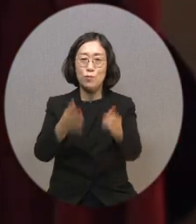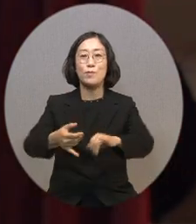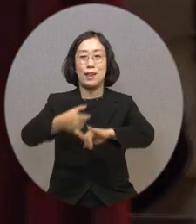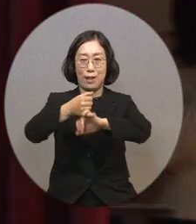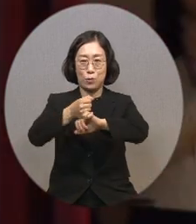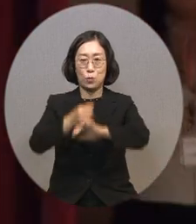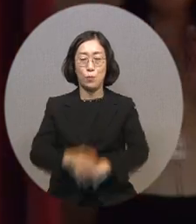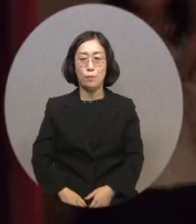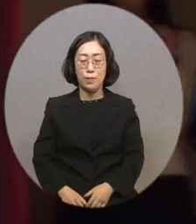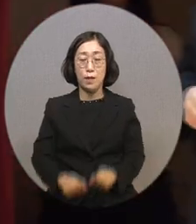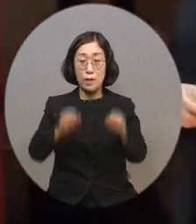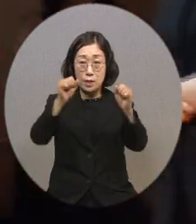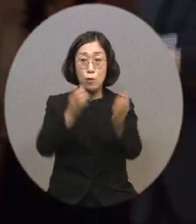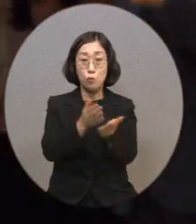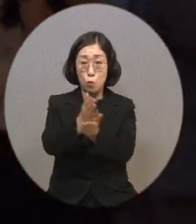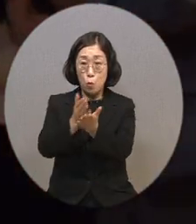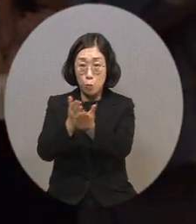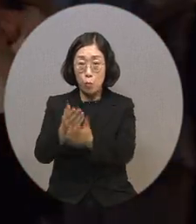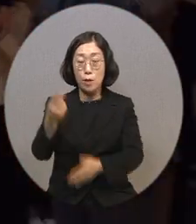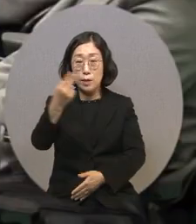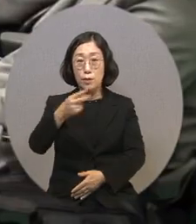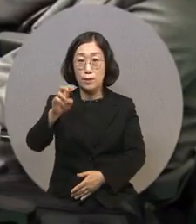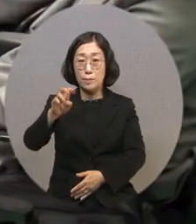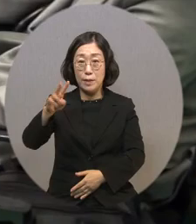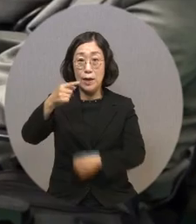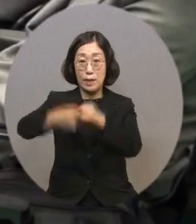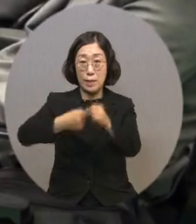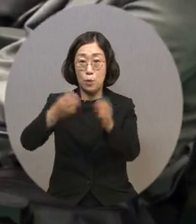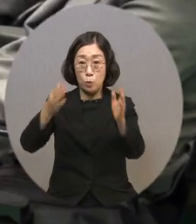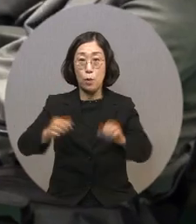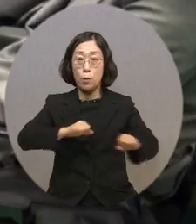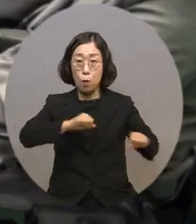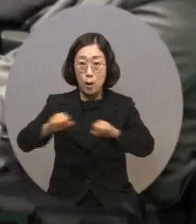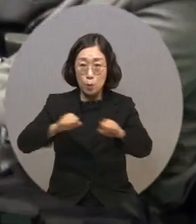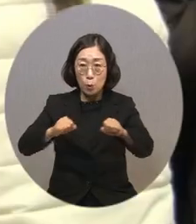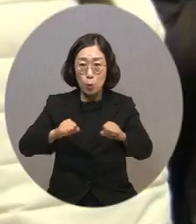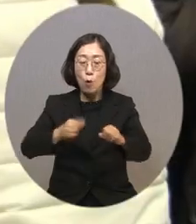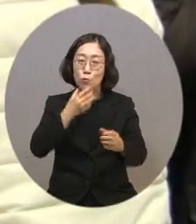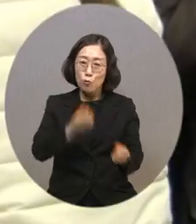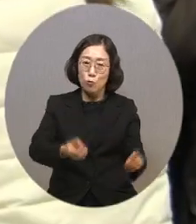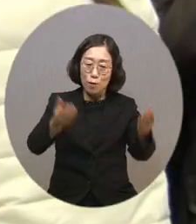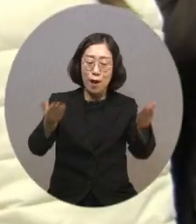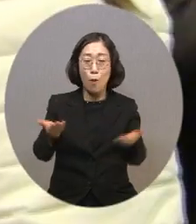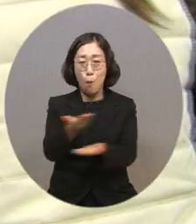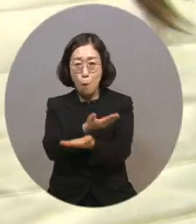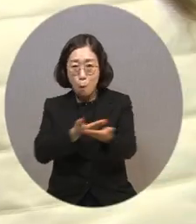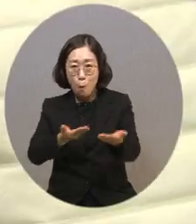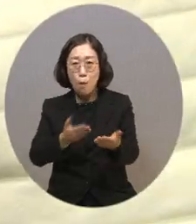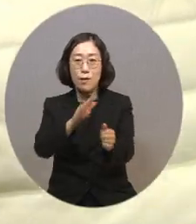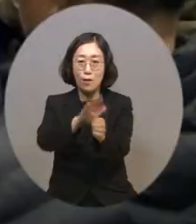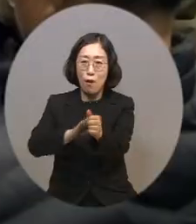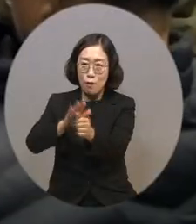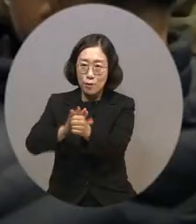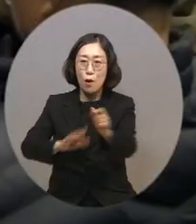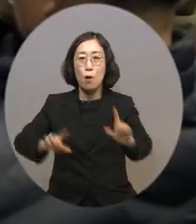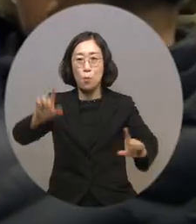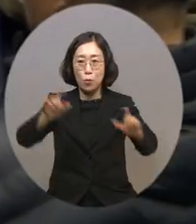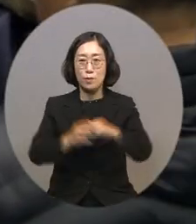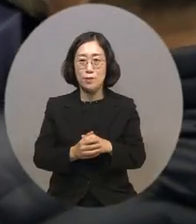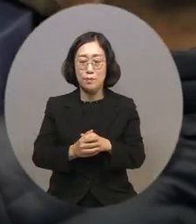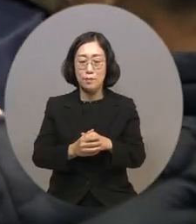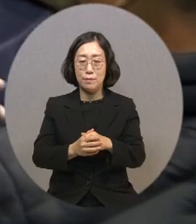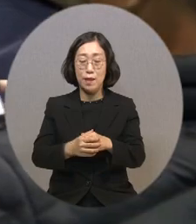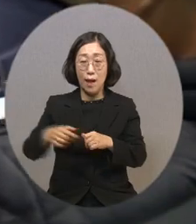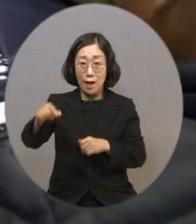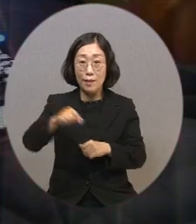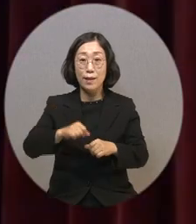체육 종목별 2024년 한 해의 활동을 서로 축하하며 격려, 응원하는 자리입니다. 장애 시민의